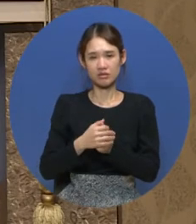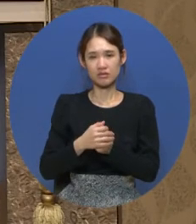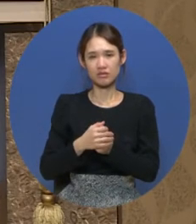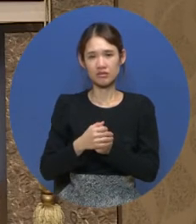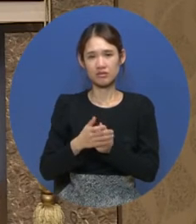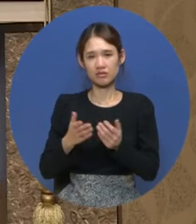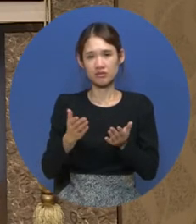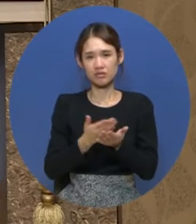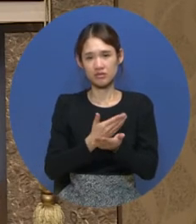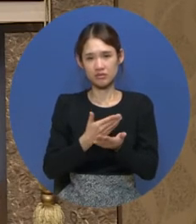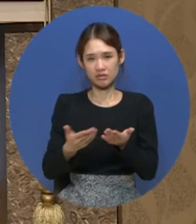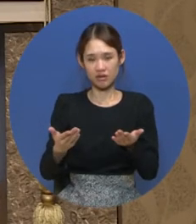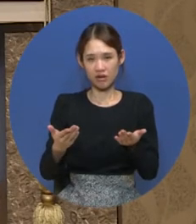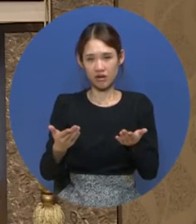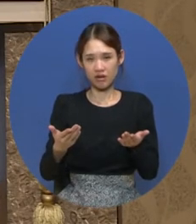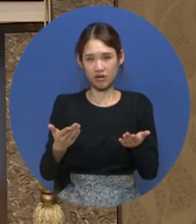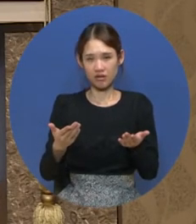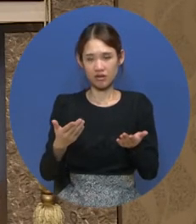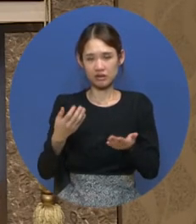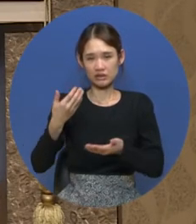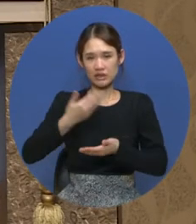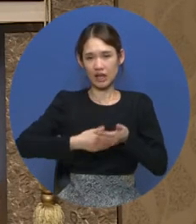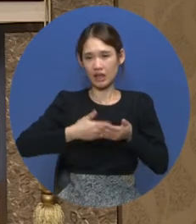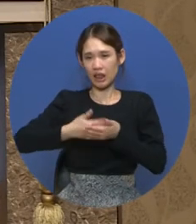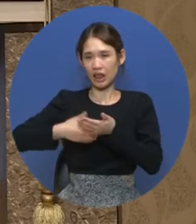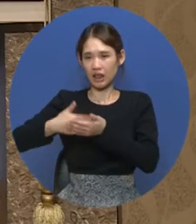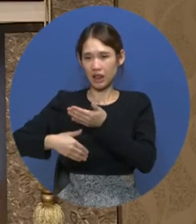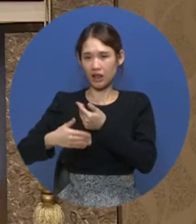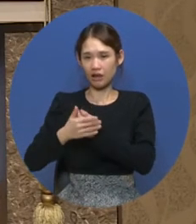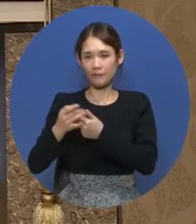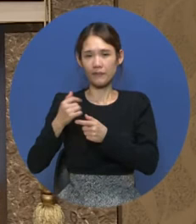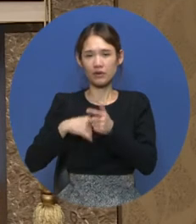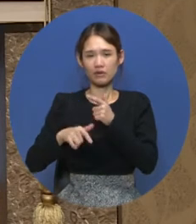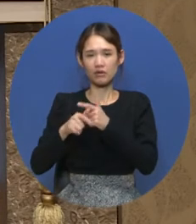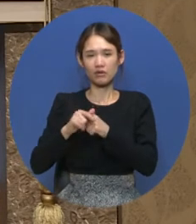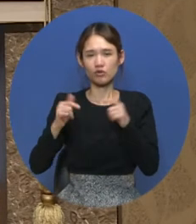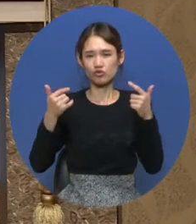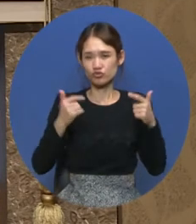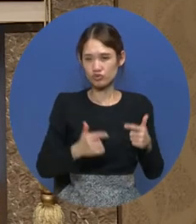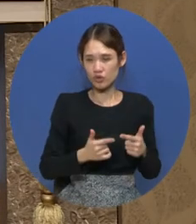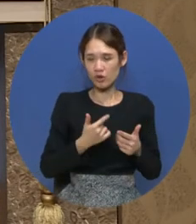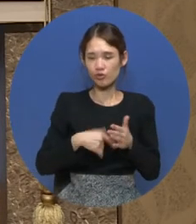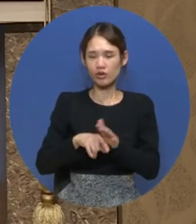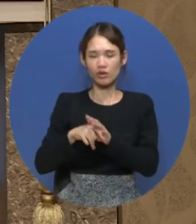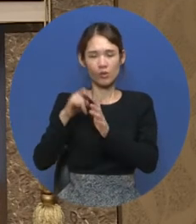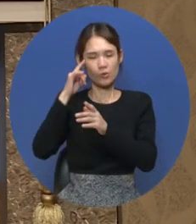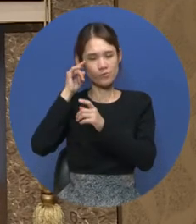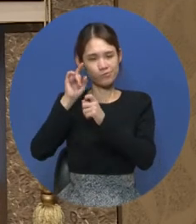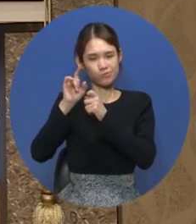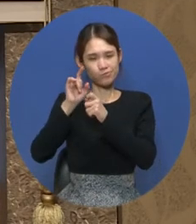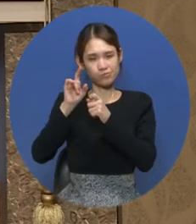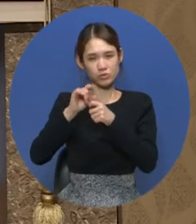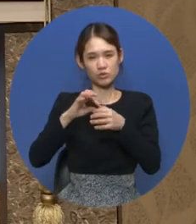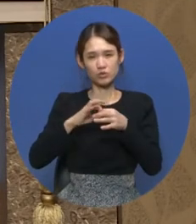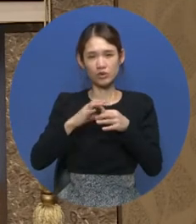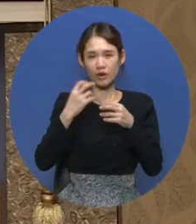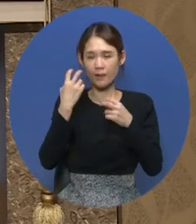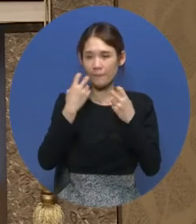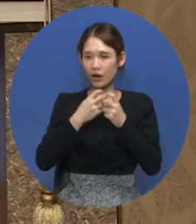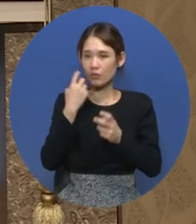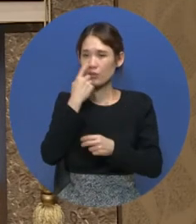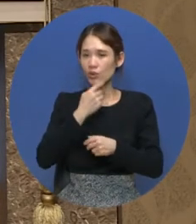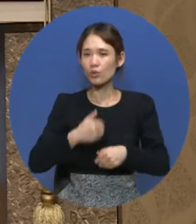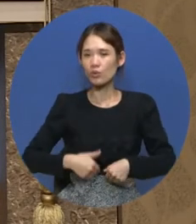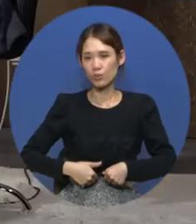임금이 지급되던 와도 색감 되는 것을 적게 하는 방법에 대한 것을 분명히 고려를 해서 그 방법론을 만들어야 된다고